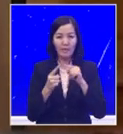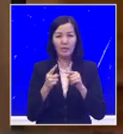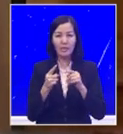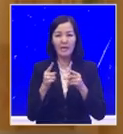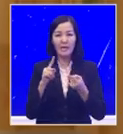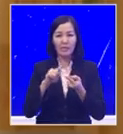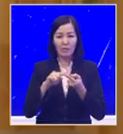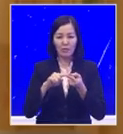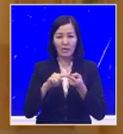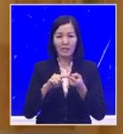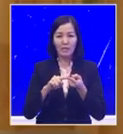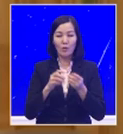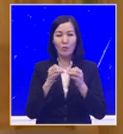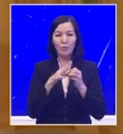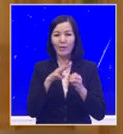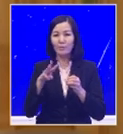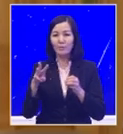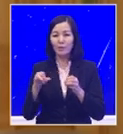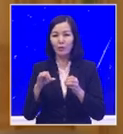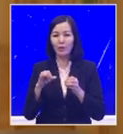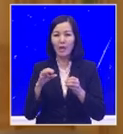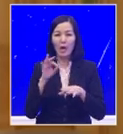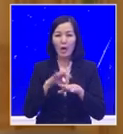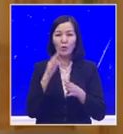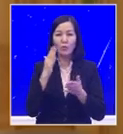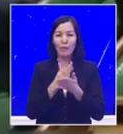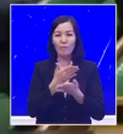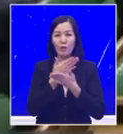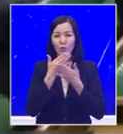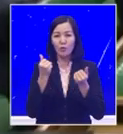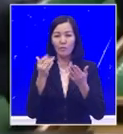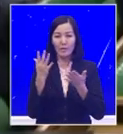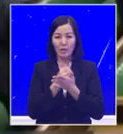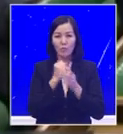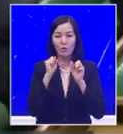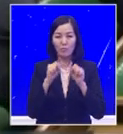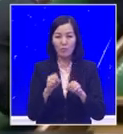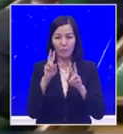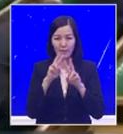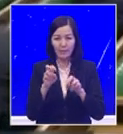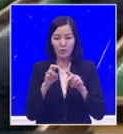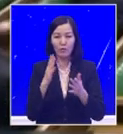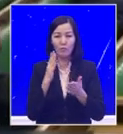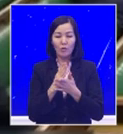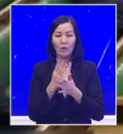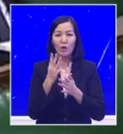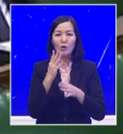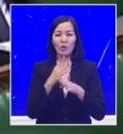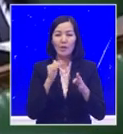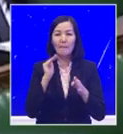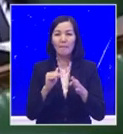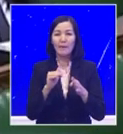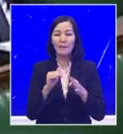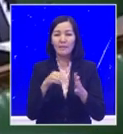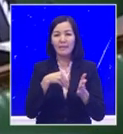саусағыңызды ұшына шаншып 15 минуттың ішінде нәтижені білуге болады. Үкімет күнделікті қолданысқа арналған тестілердің 3,5 миллион данасын сатып